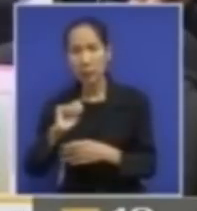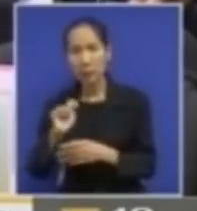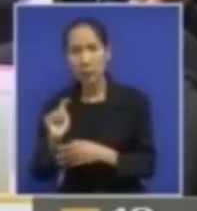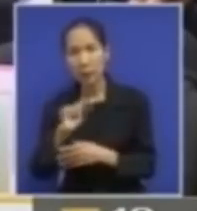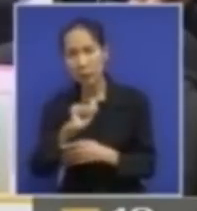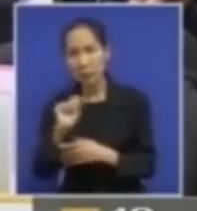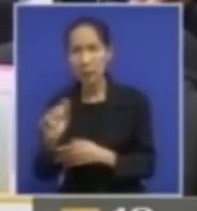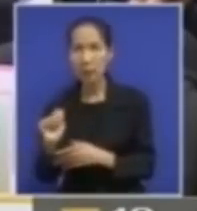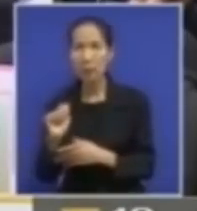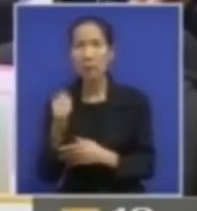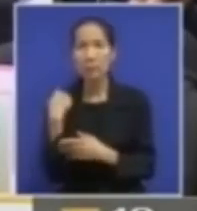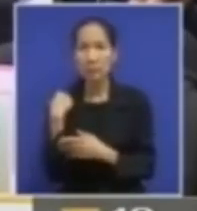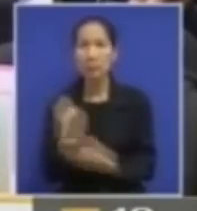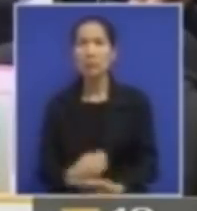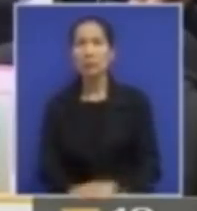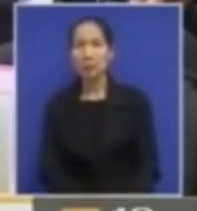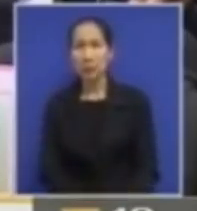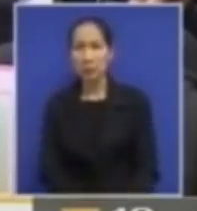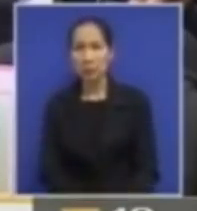ต้องขออนุญาตใช้ภาษาอังกฤษครับท่านประธาน